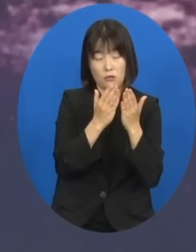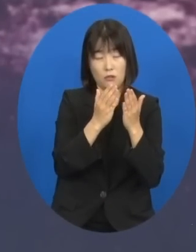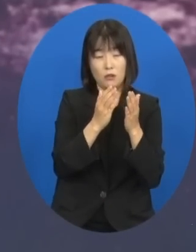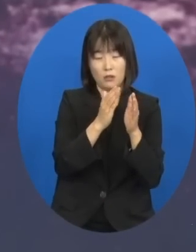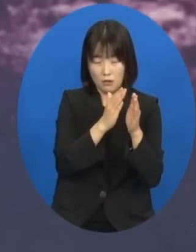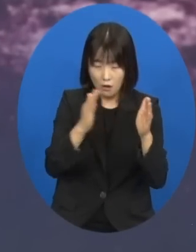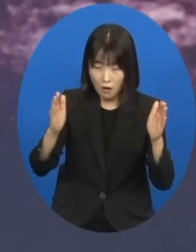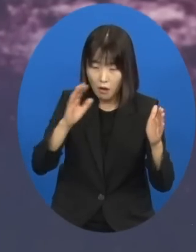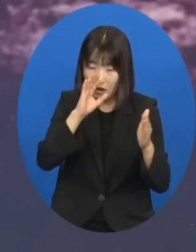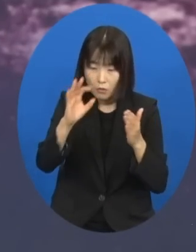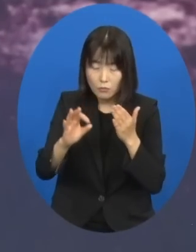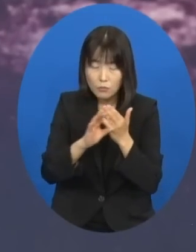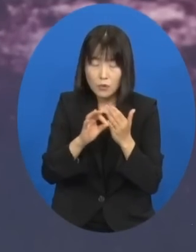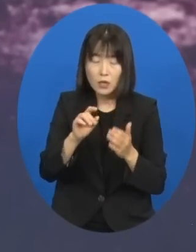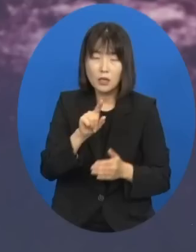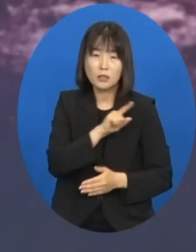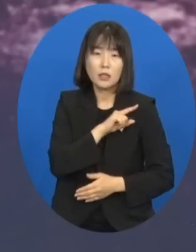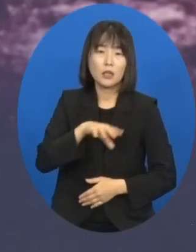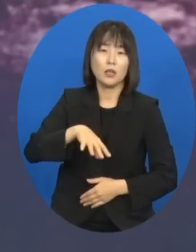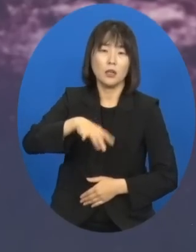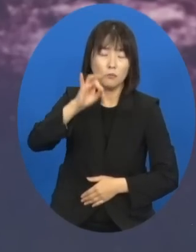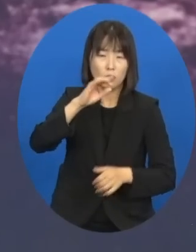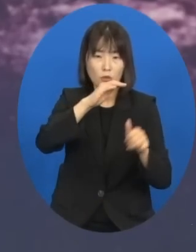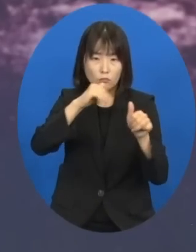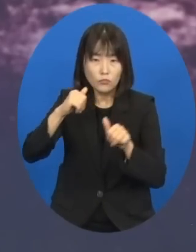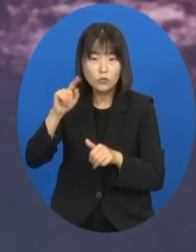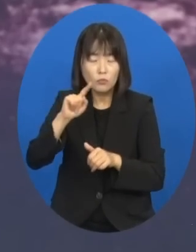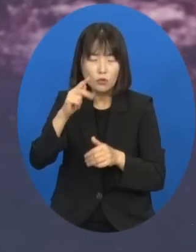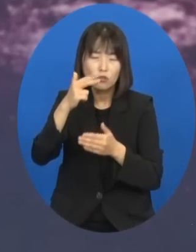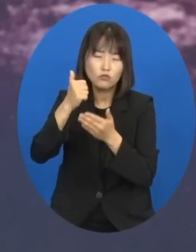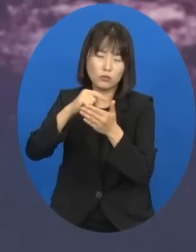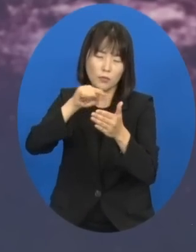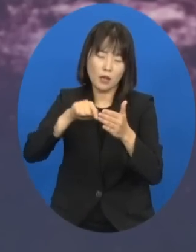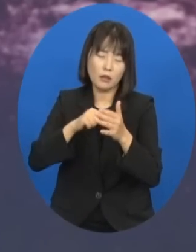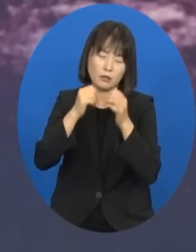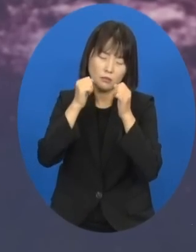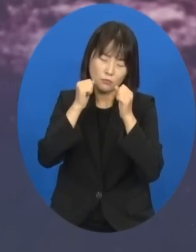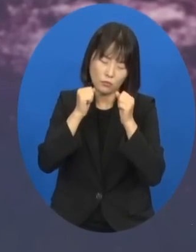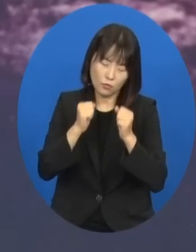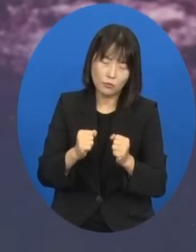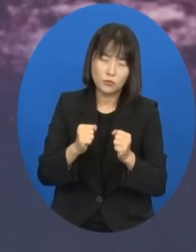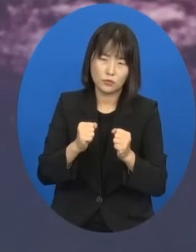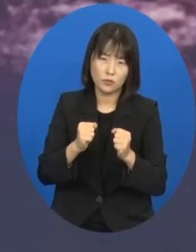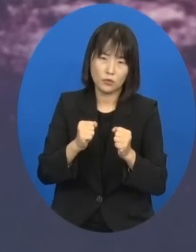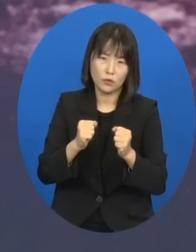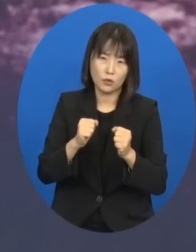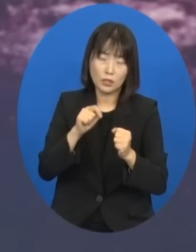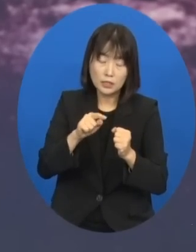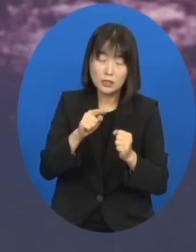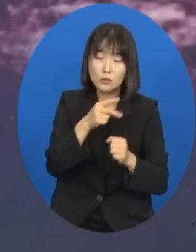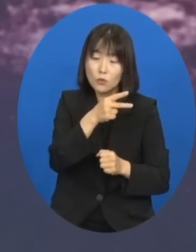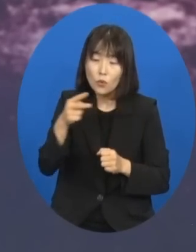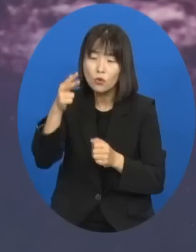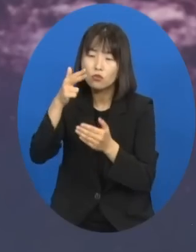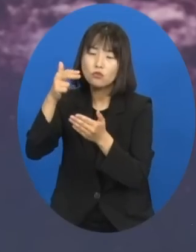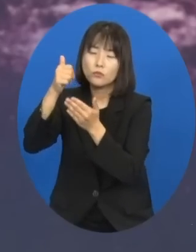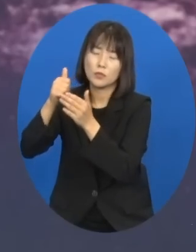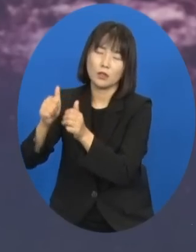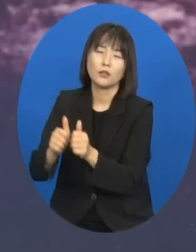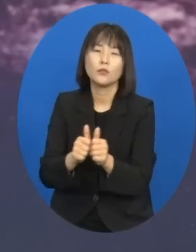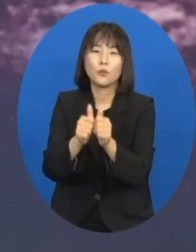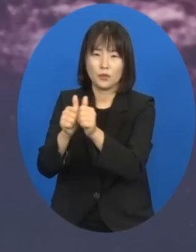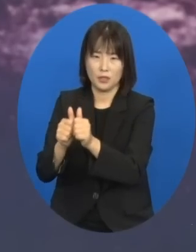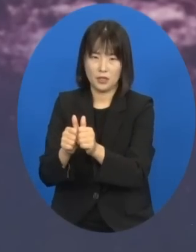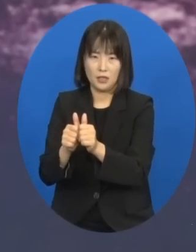가장 우선적이고 제일 가는 부르심 뭔지 아세요? 주님 안에 머무는 것입니다. 그것이 주님과의 동행을 또한 표현하죠. 주님